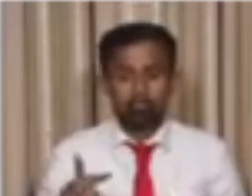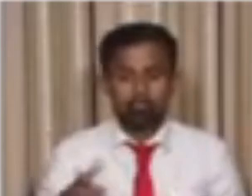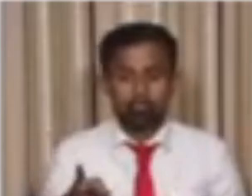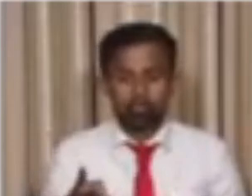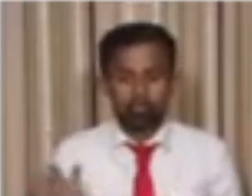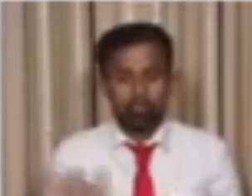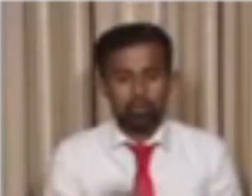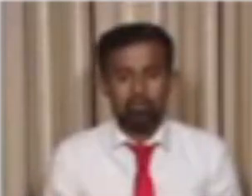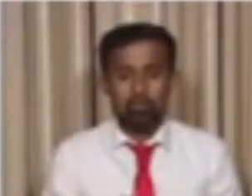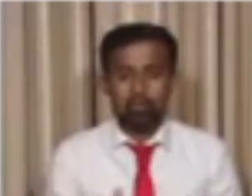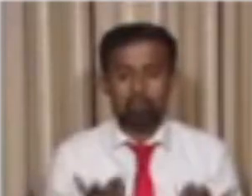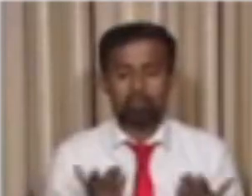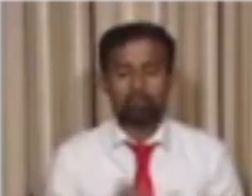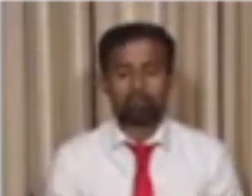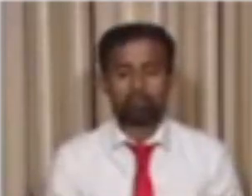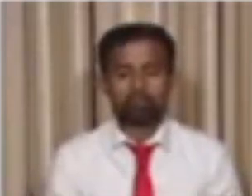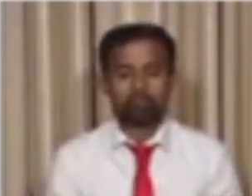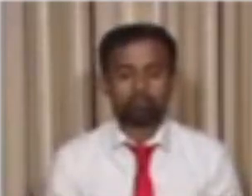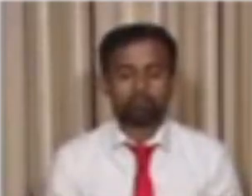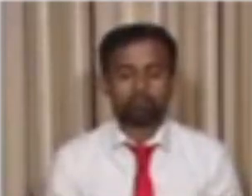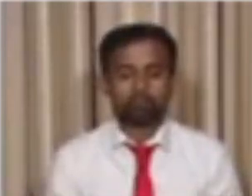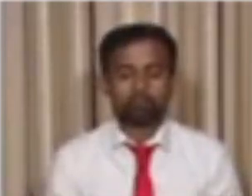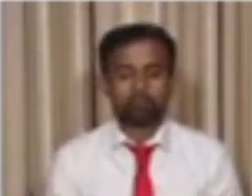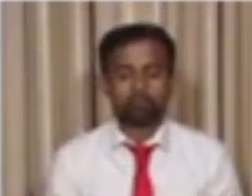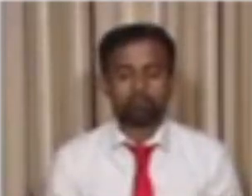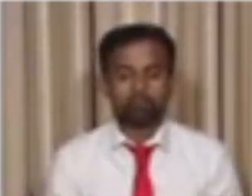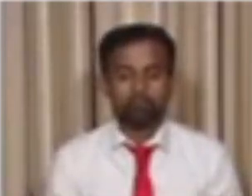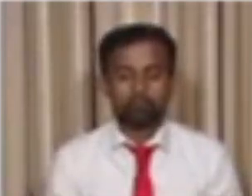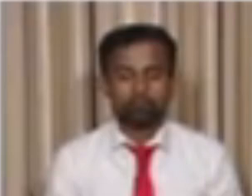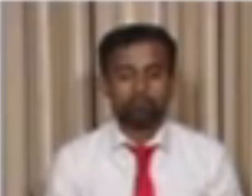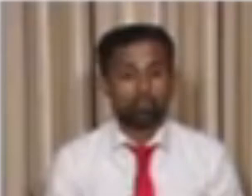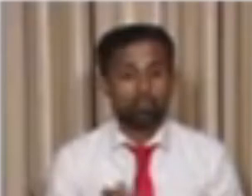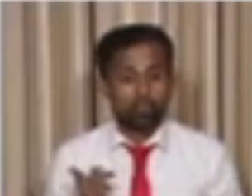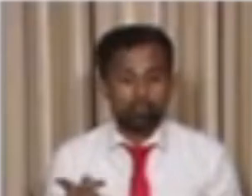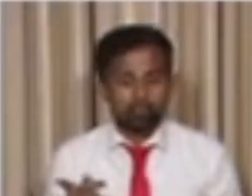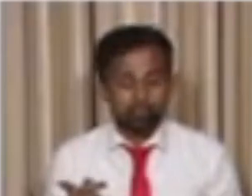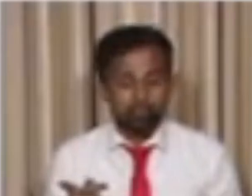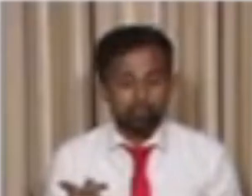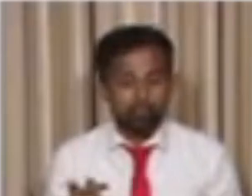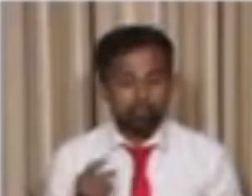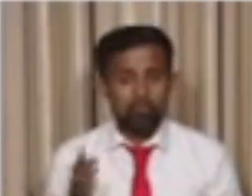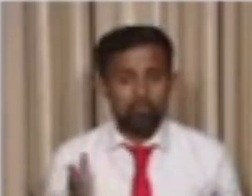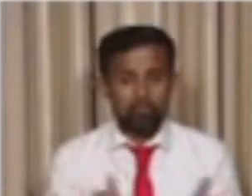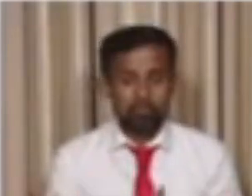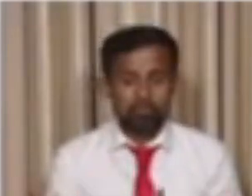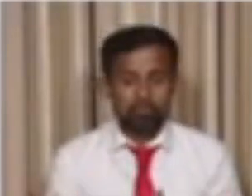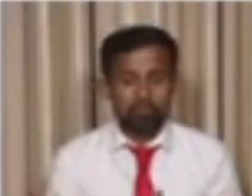அண்ட் தி ப்ரொசஷன் ஆல்சோ டுக் பிளேஸ் இன் ஜாஃப்னா அண்ட் வென் ஐ டுக் பார்ட் இன் தட்